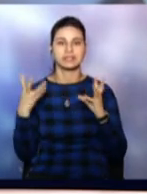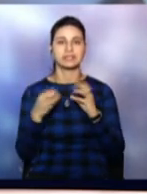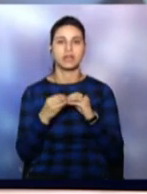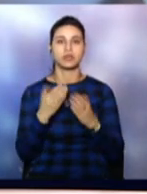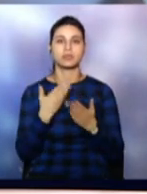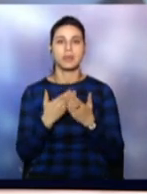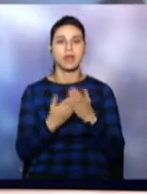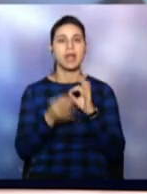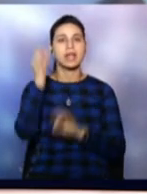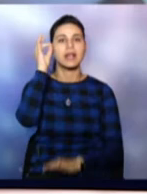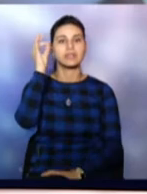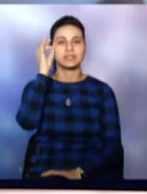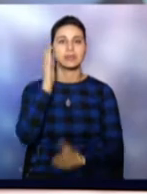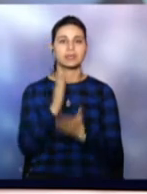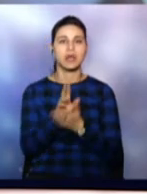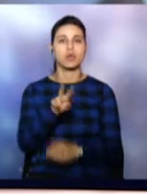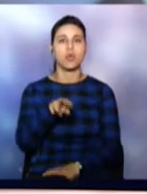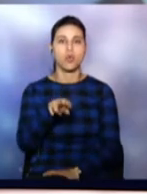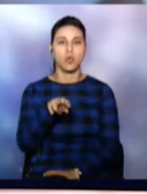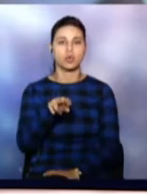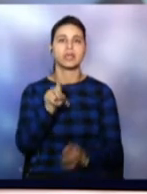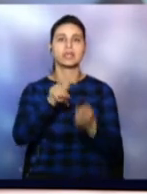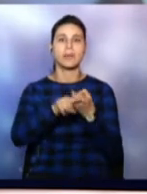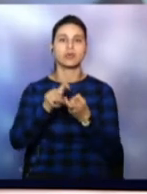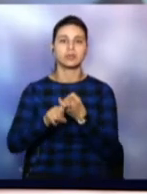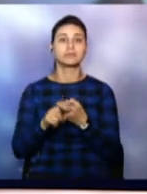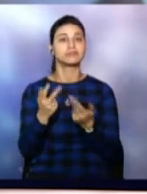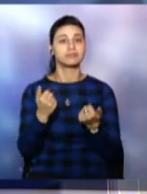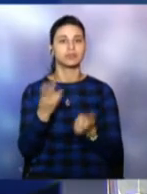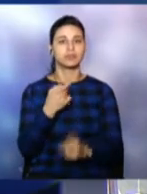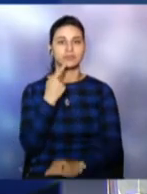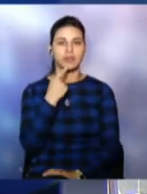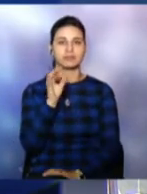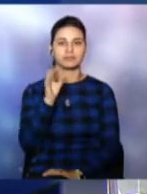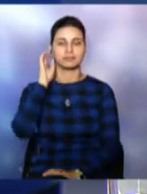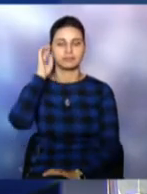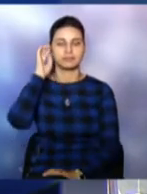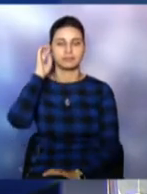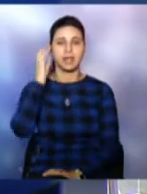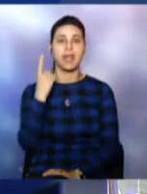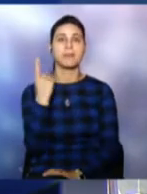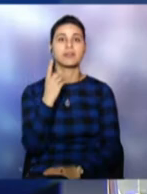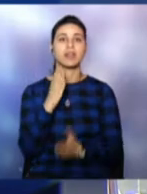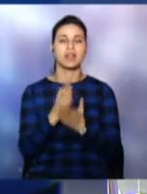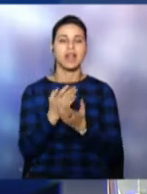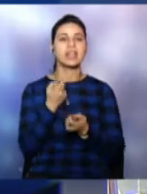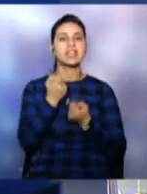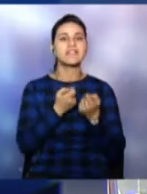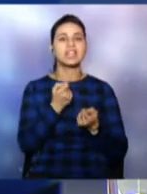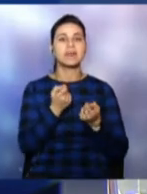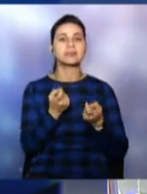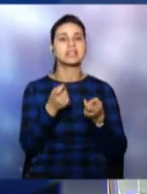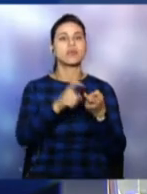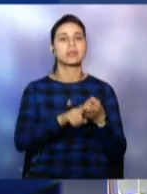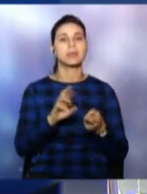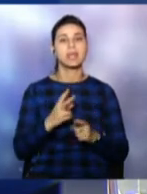თუ გავიხსენებთ, არის ძირითადად ორი ტიპის დამოკიდებულება. გავიხსენოთ. კი ბატონო, ეს ერთი არის მაინც ნივთიერებებზე